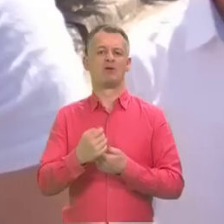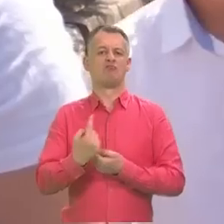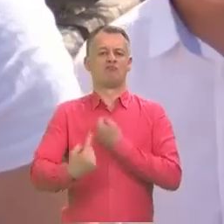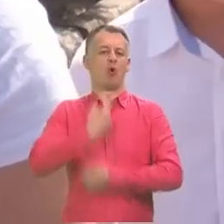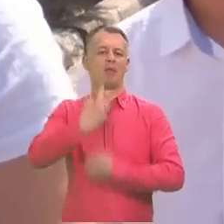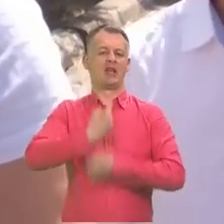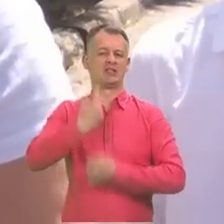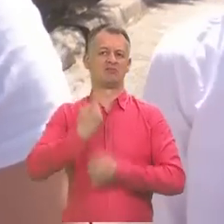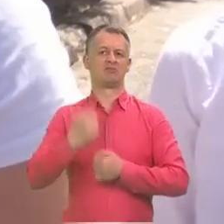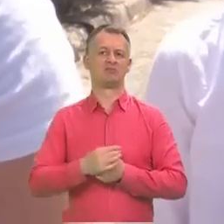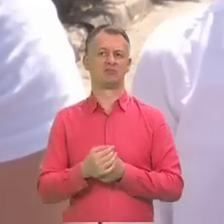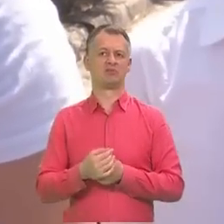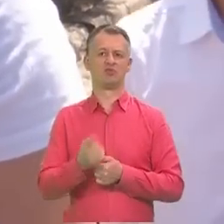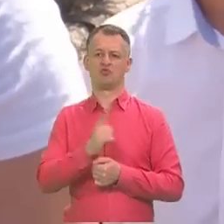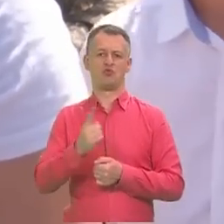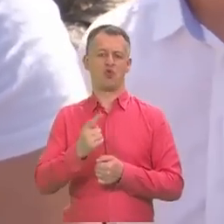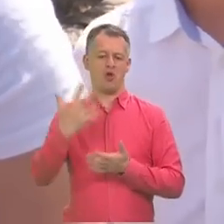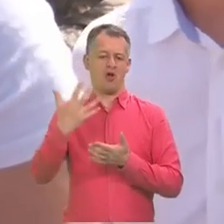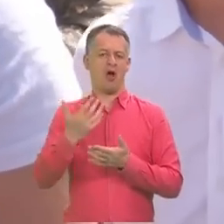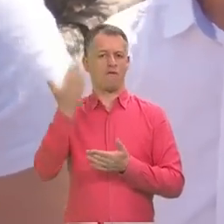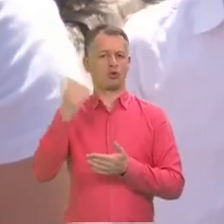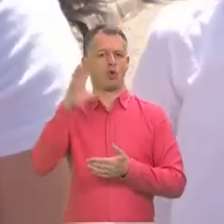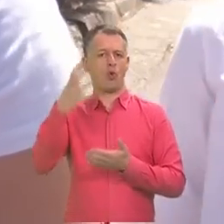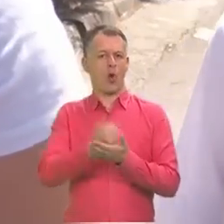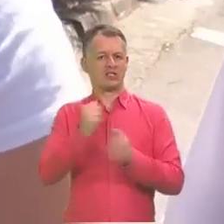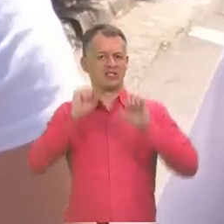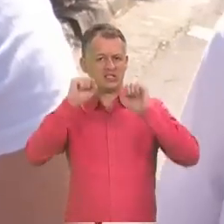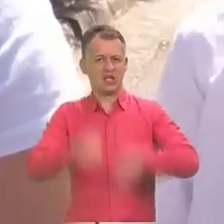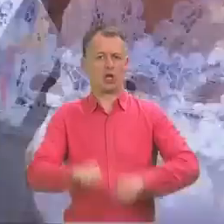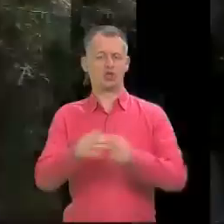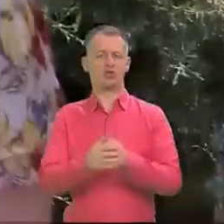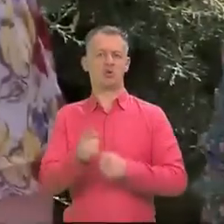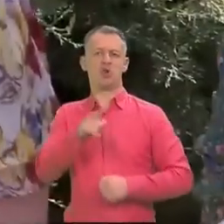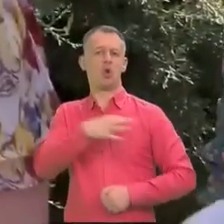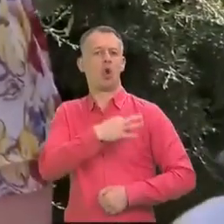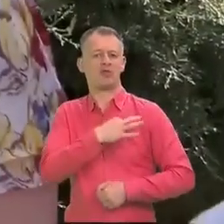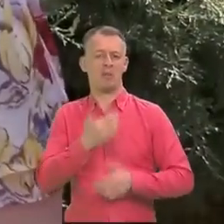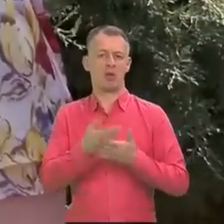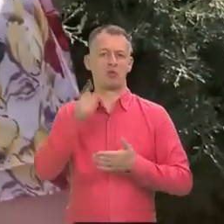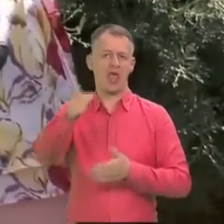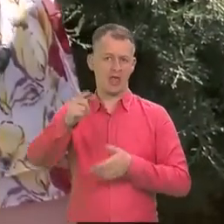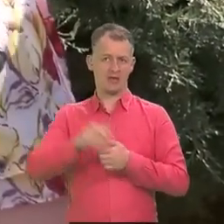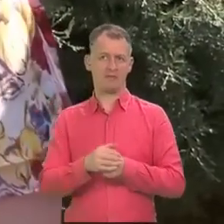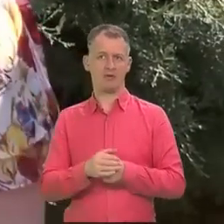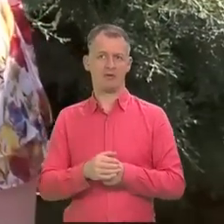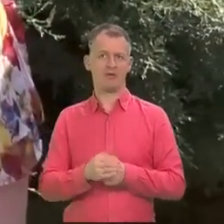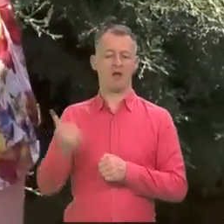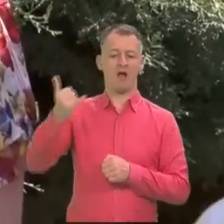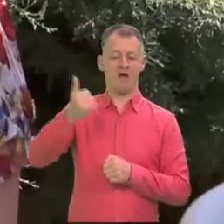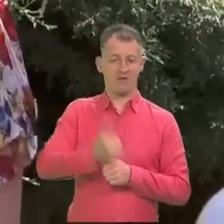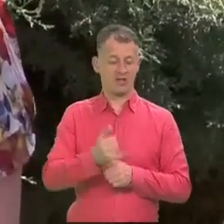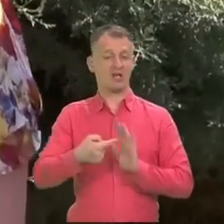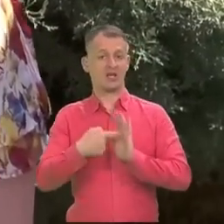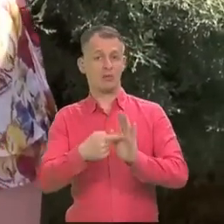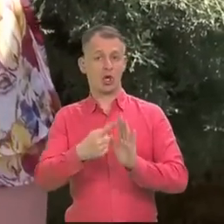să nu fim luați în seamă, să nu contăm social. Am venit să fim, să arătăm că